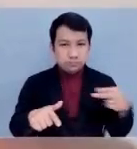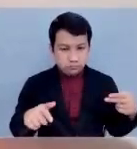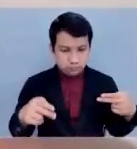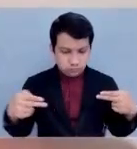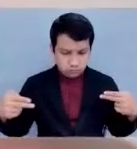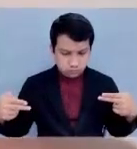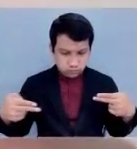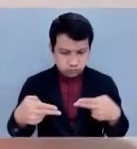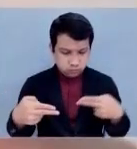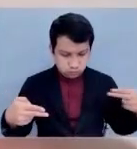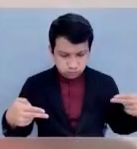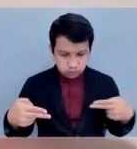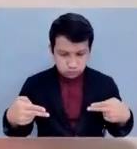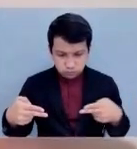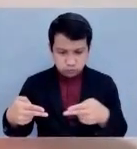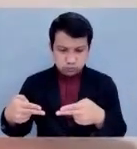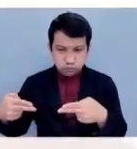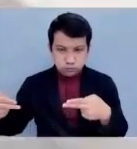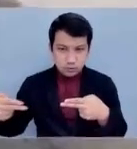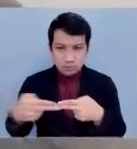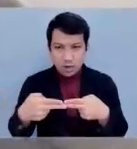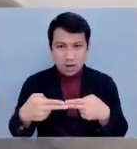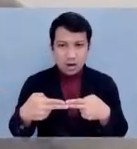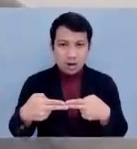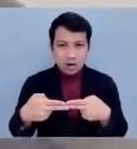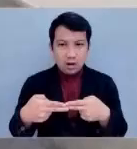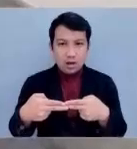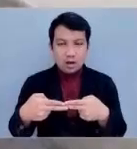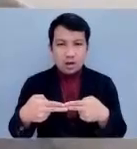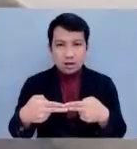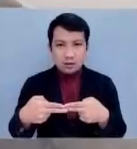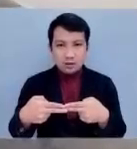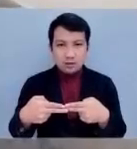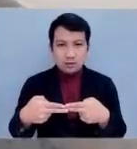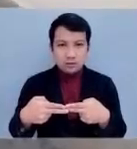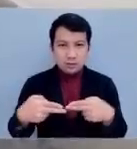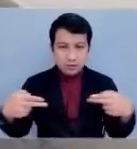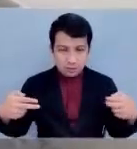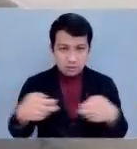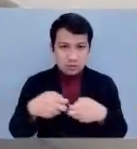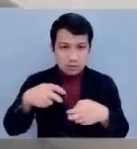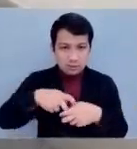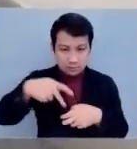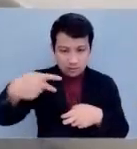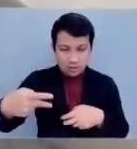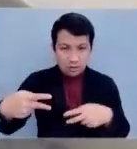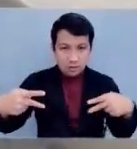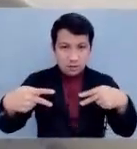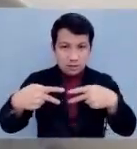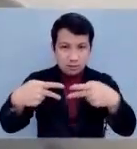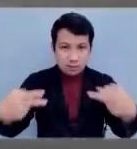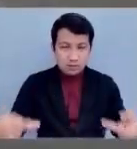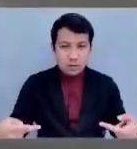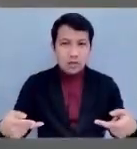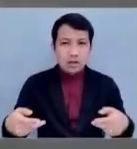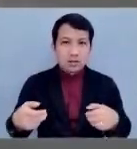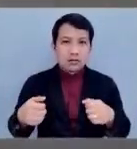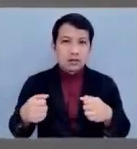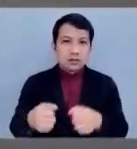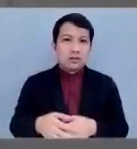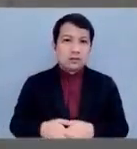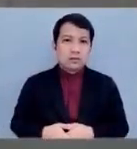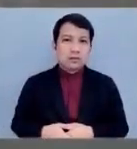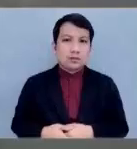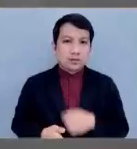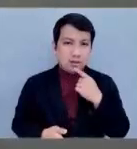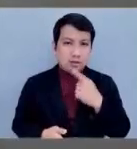siyempong sumalpok sa kasalubong ng motorsiklo. Sa lakas ng impact, tumilapon ang dalawang motorsiklo sa gilid ng kalsada. Ang isa sa mga